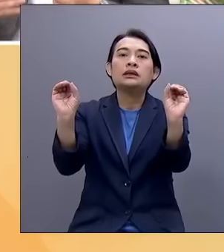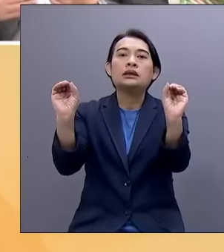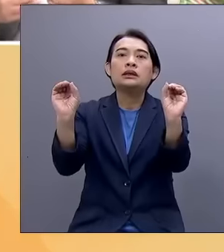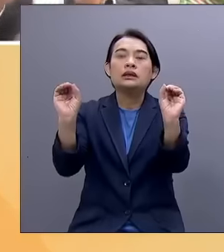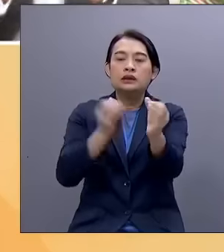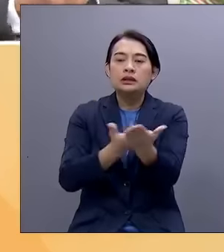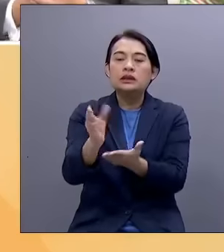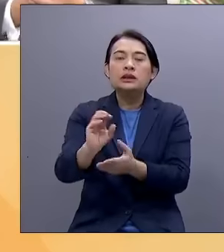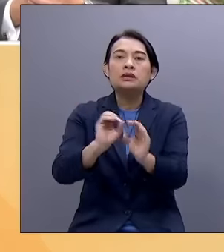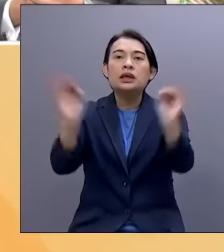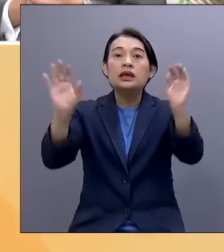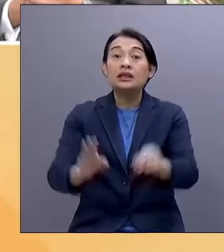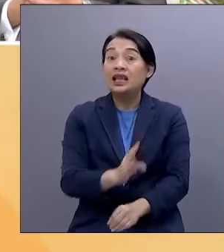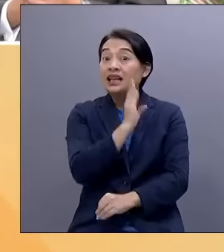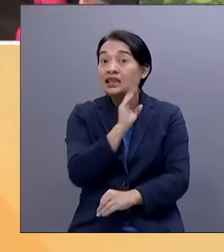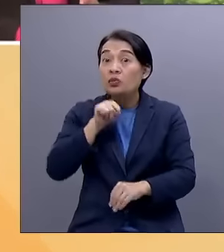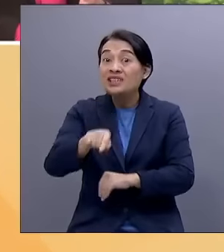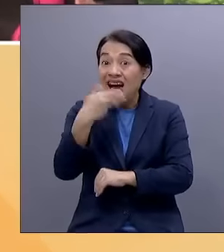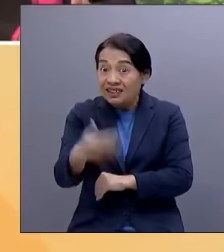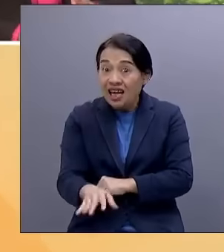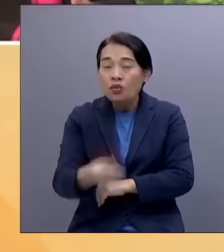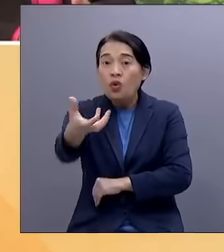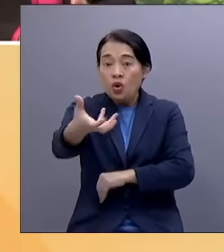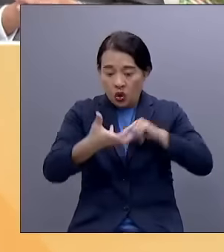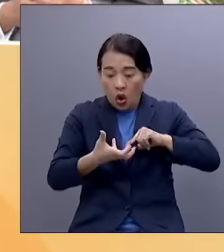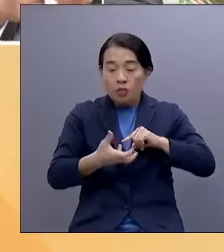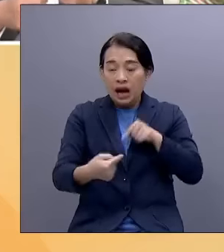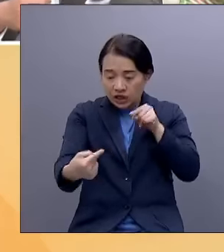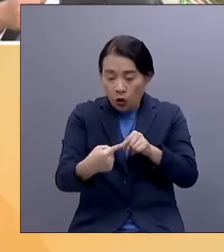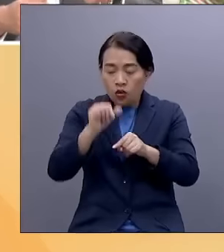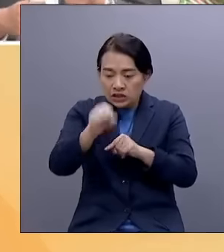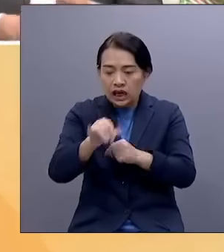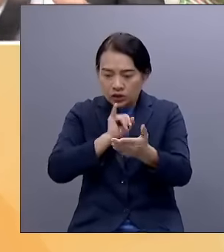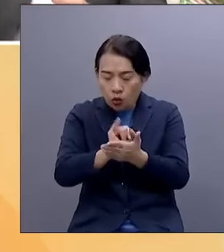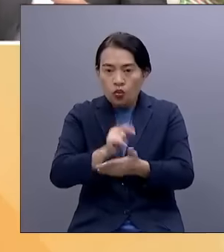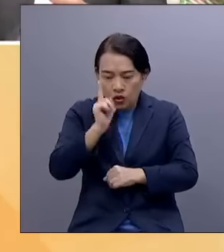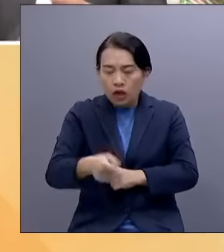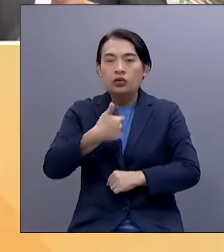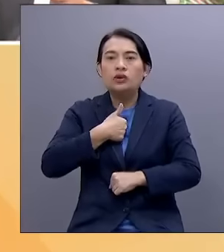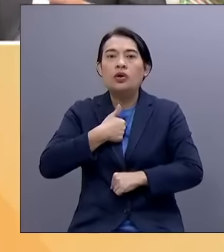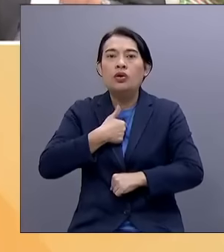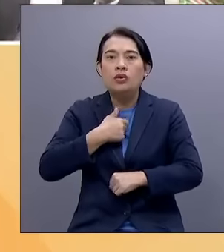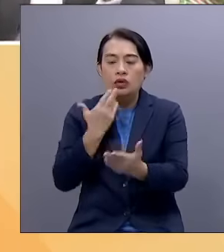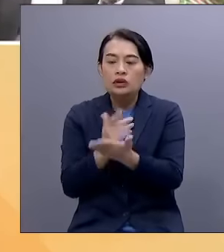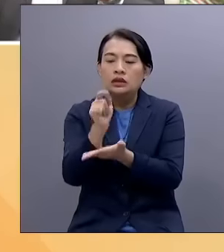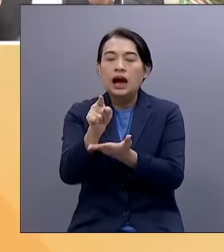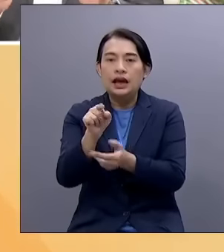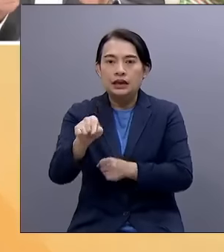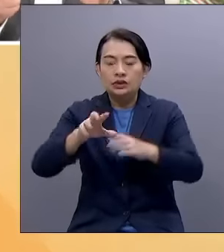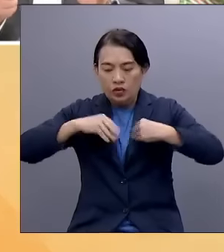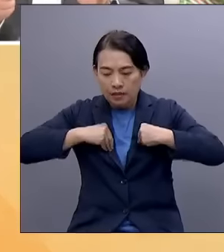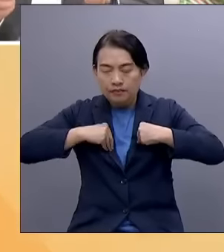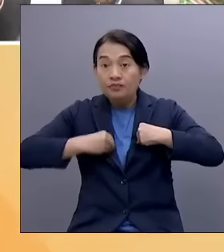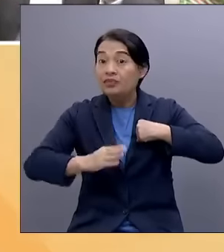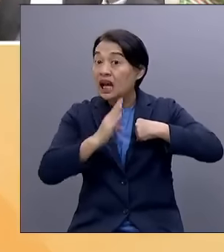บอกว่าปฏิเสธไม่ได้คือสัญญามันมันเกิดขึ้นมาแต่ยเกิดแล้วของตรงปกอ่าของตรงปกมาเนี่ยเราก็มีหน้าที่ต้องรับของแล้วก็ต้องหน้าที่ต้องจ่ายเงินแต่ถ้าเมื่อมันไม่